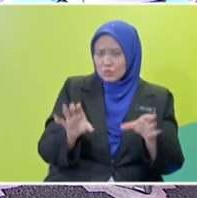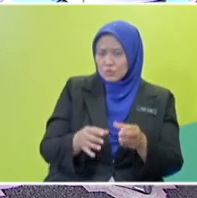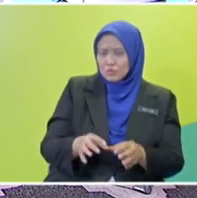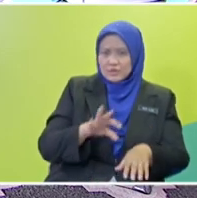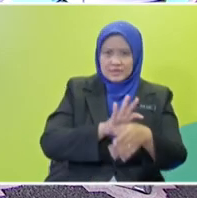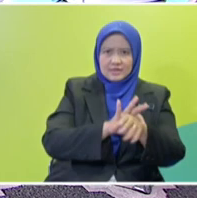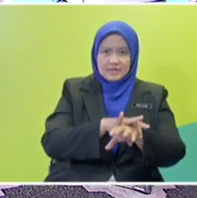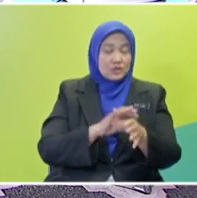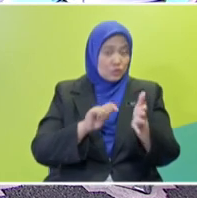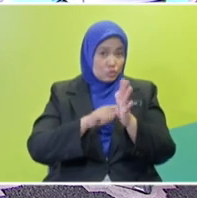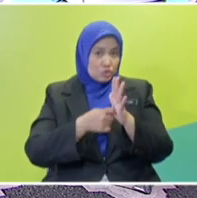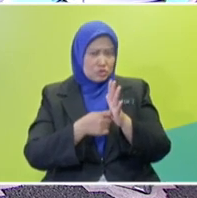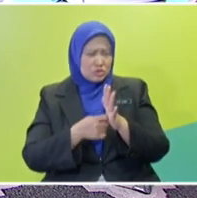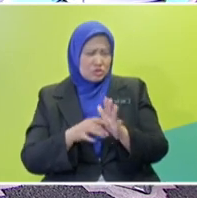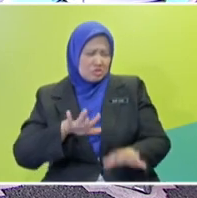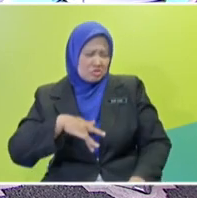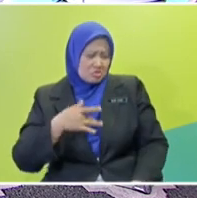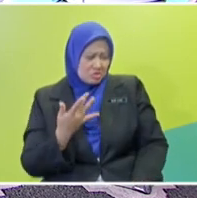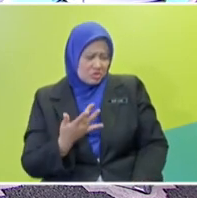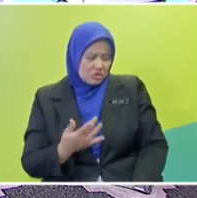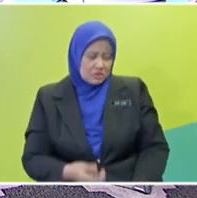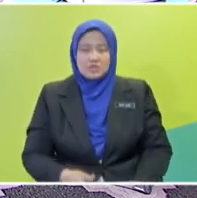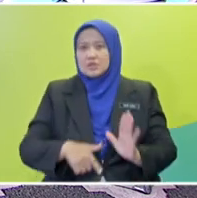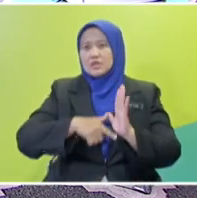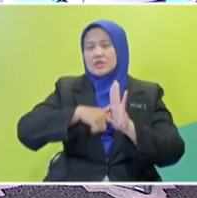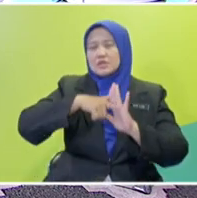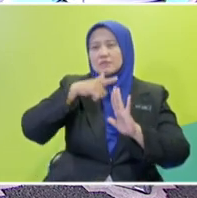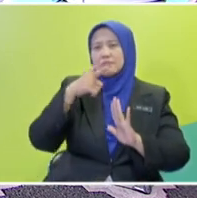jadi lebih besar